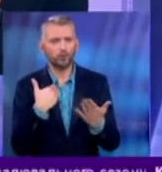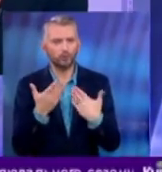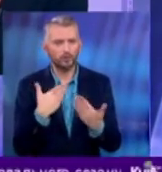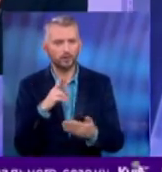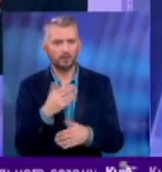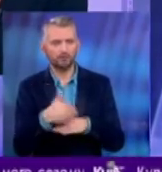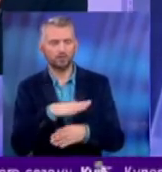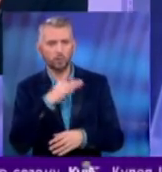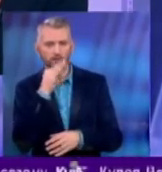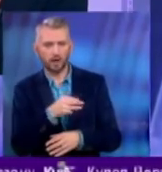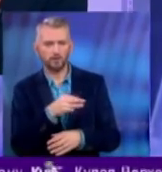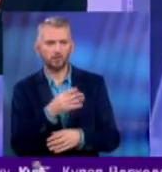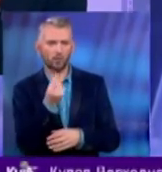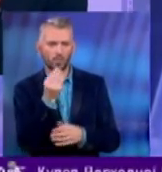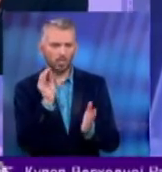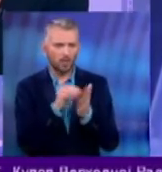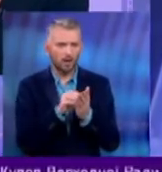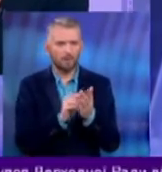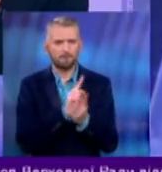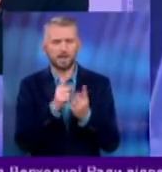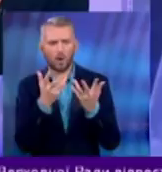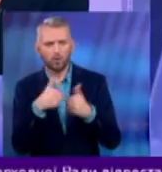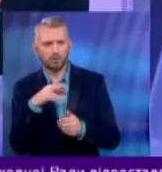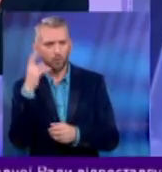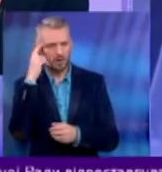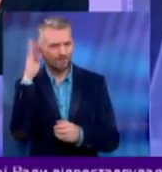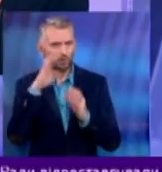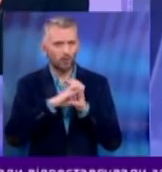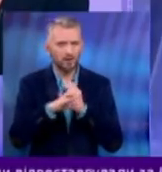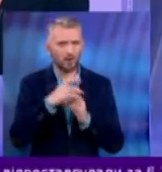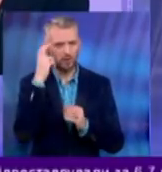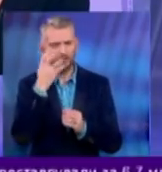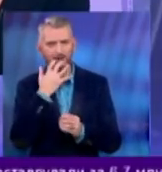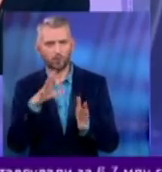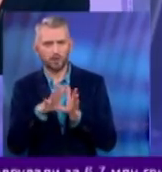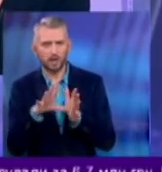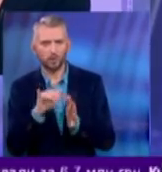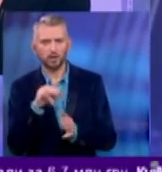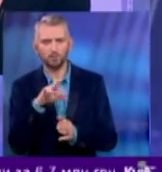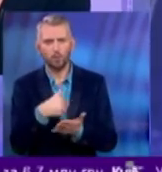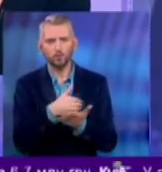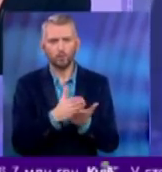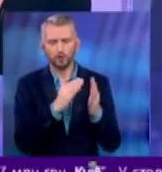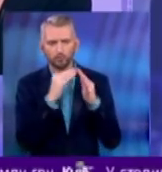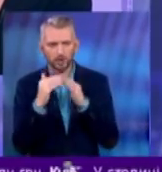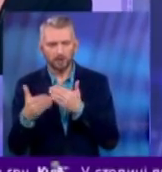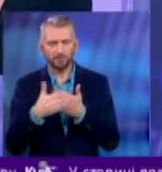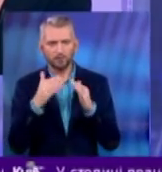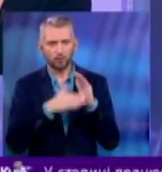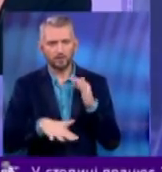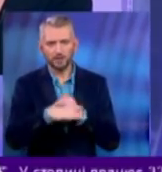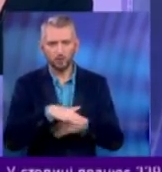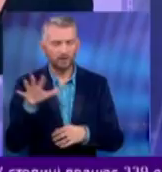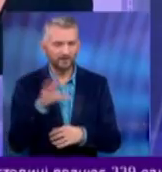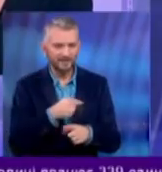вже було зазначено, нарахувань, перерахунків по Київводоканалу, по Київтеплоенерго і по обслуговуванню будинків та прибудинкових територій.